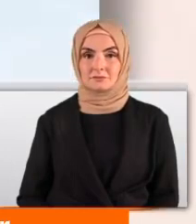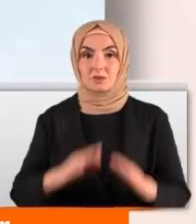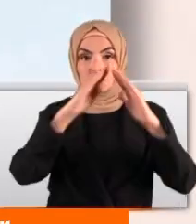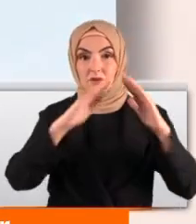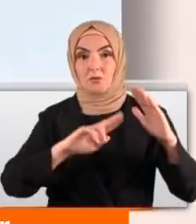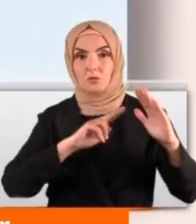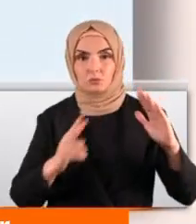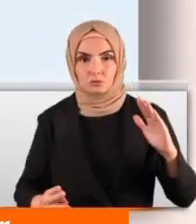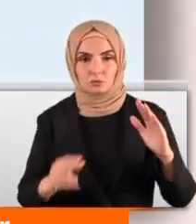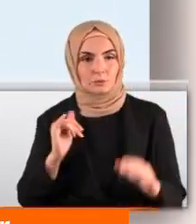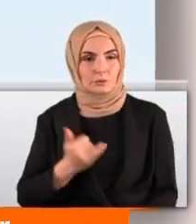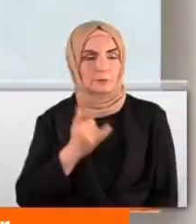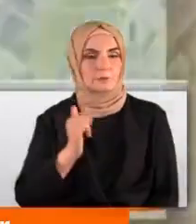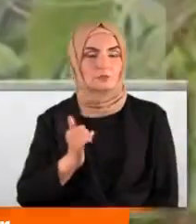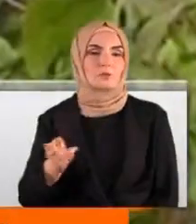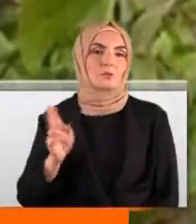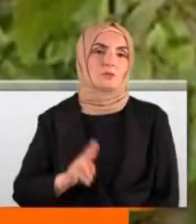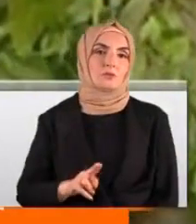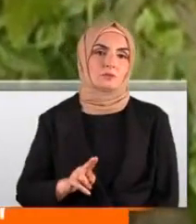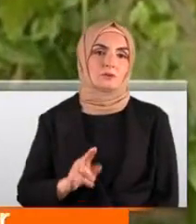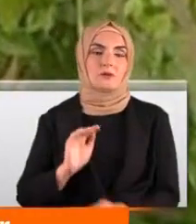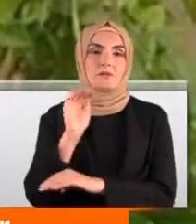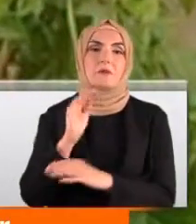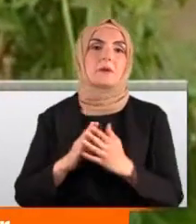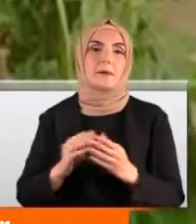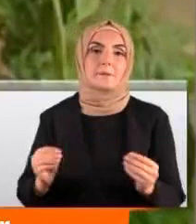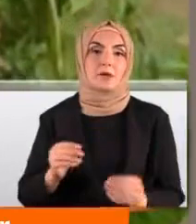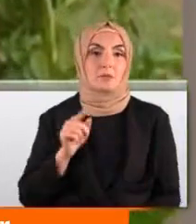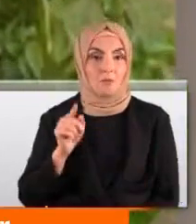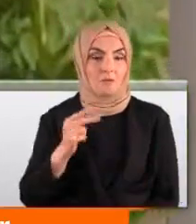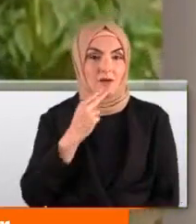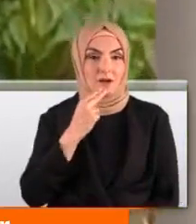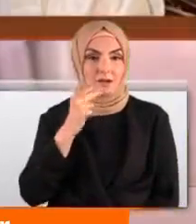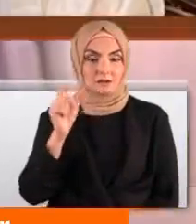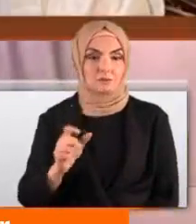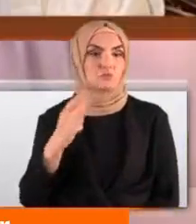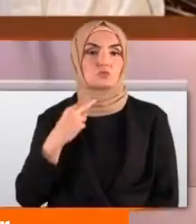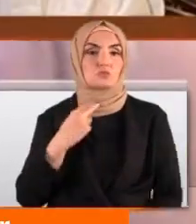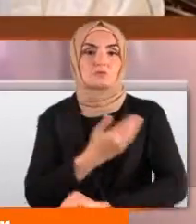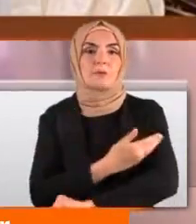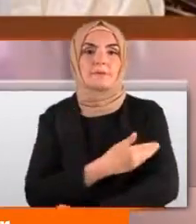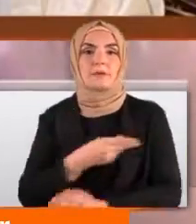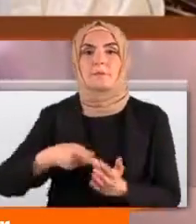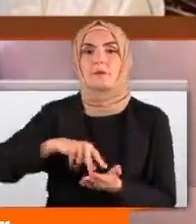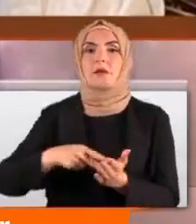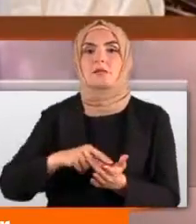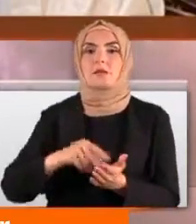Çatıdan düştü, feci şekilde can verdi. Hayatını kaybeden o kadın Rus model çıktı.